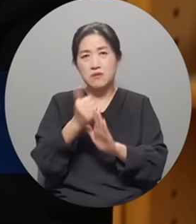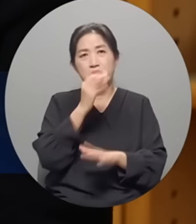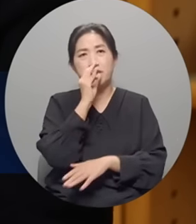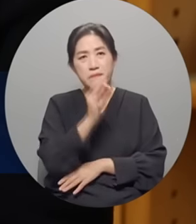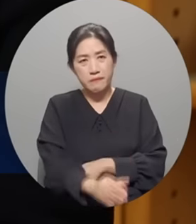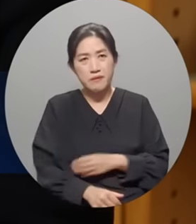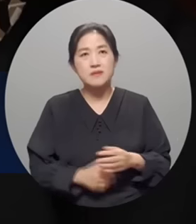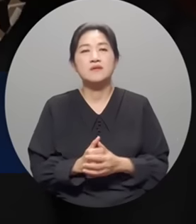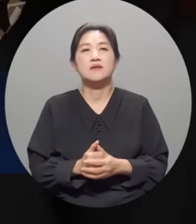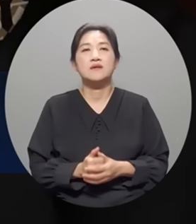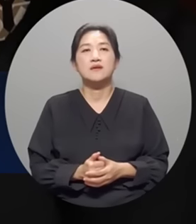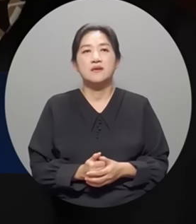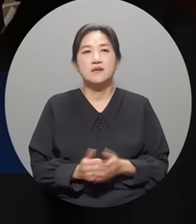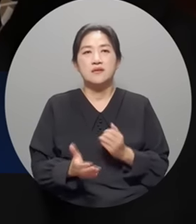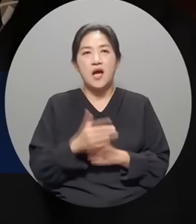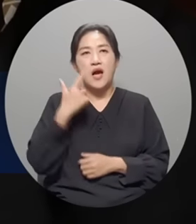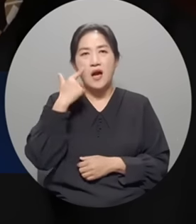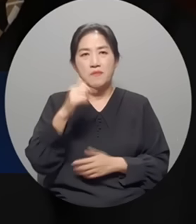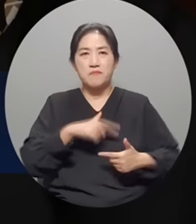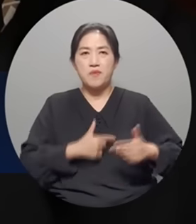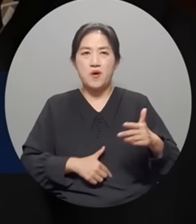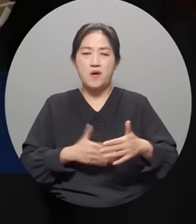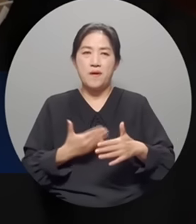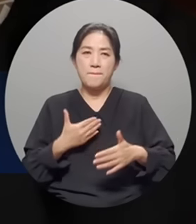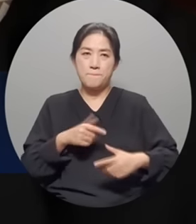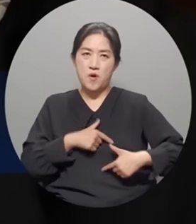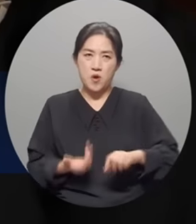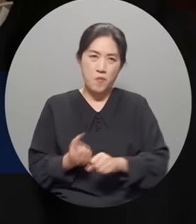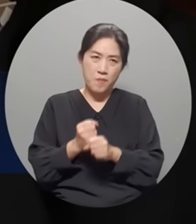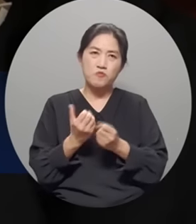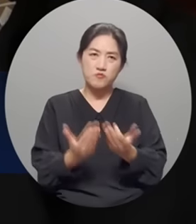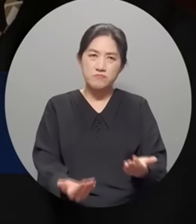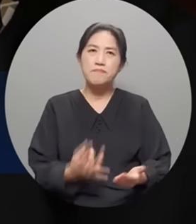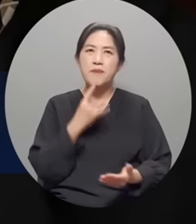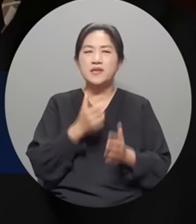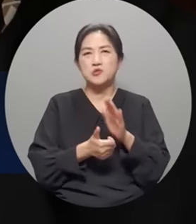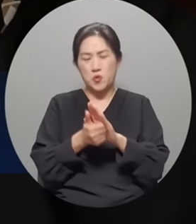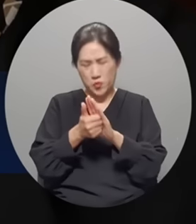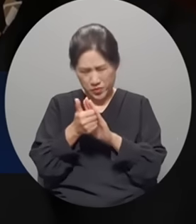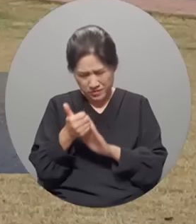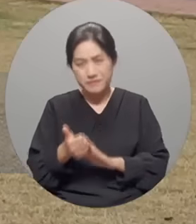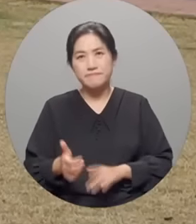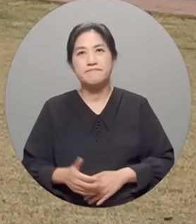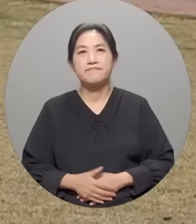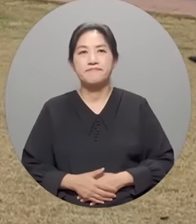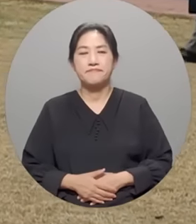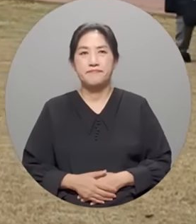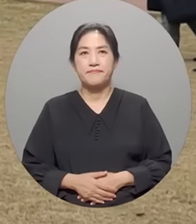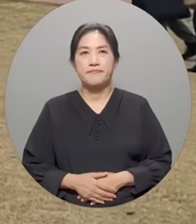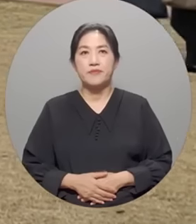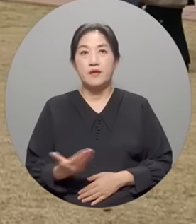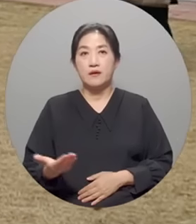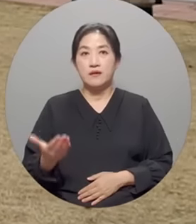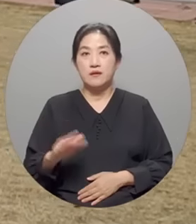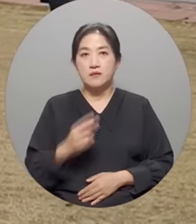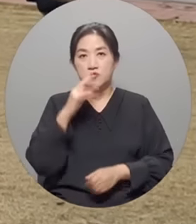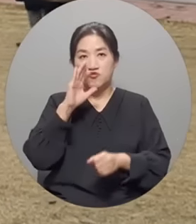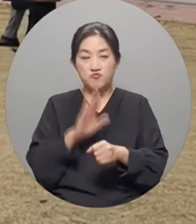같아. 저는 그래서 아버지 명예회복만이 소원이에요. 하지만